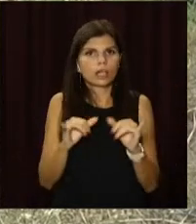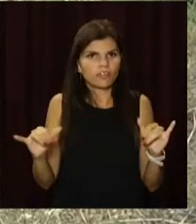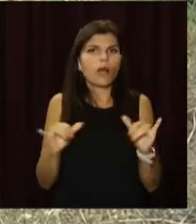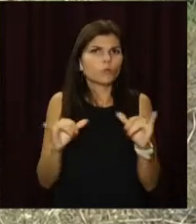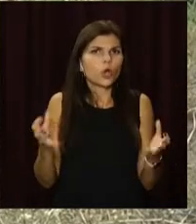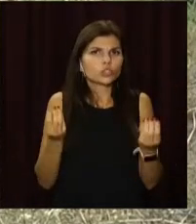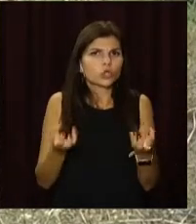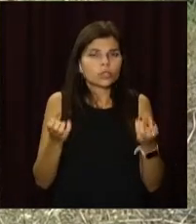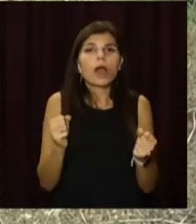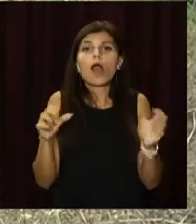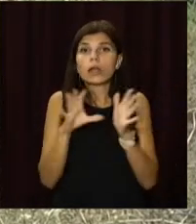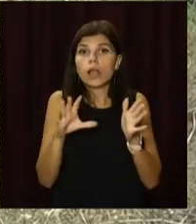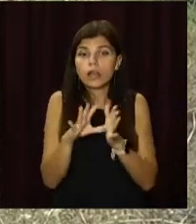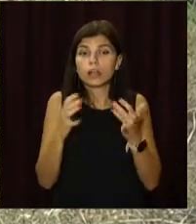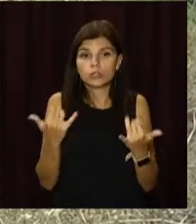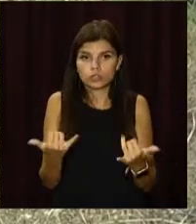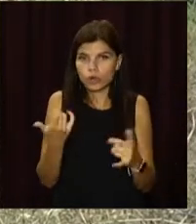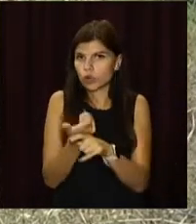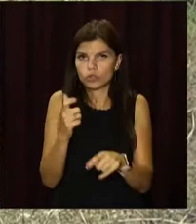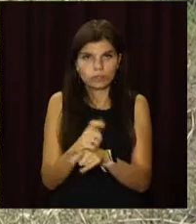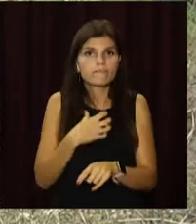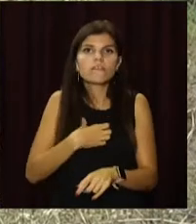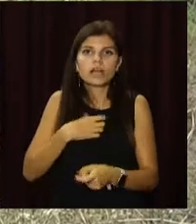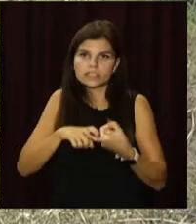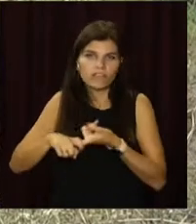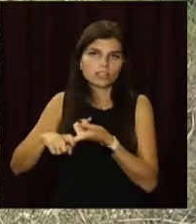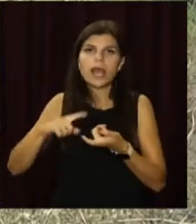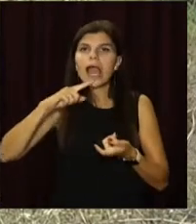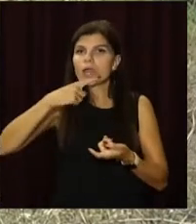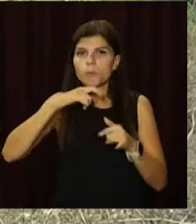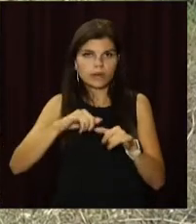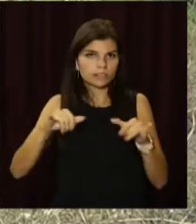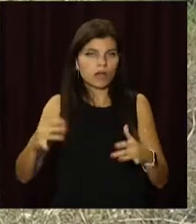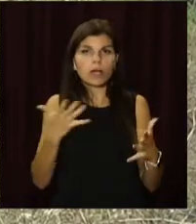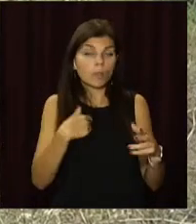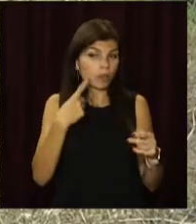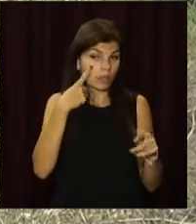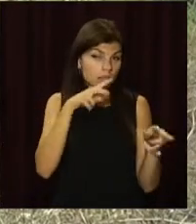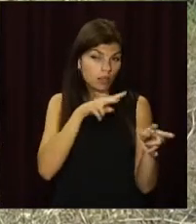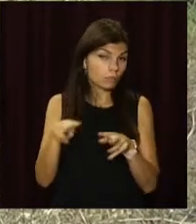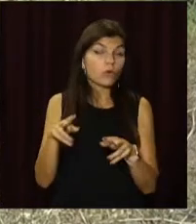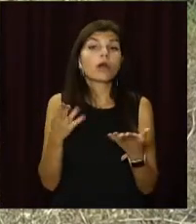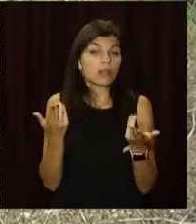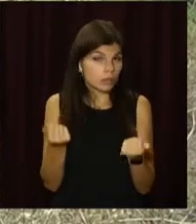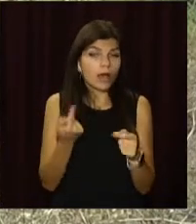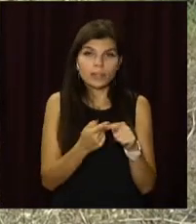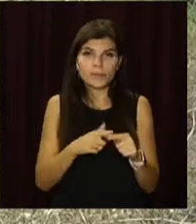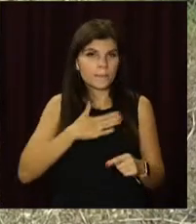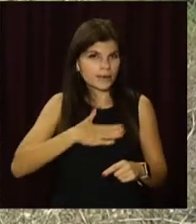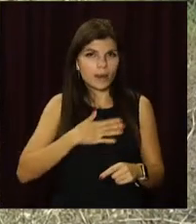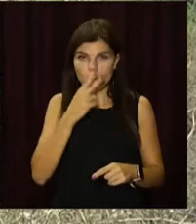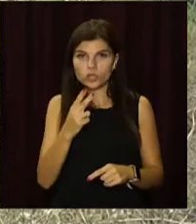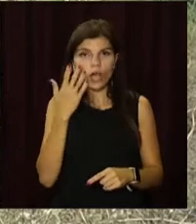А енергія сьогодні – це кров розвитку тої економіки, того міста, яке ми спостерігаємо. І, звичайно, це приємно бачити, коли